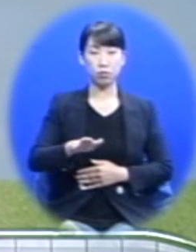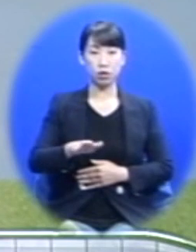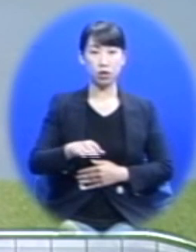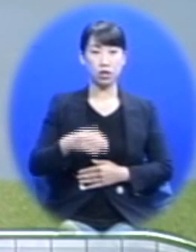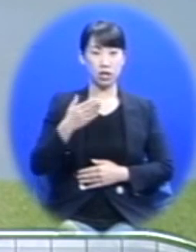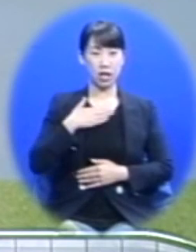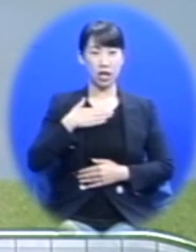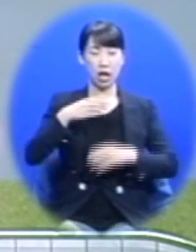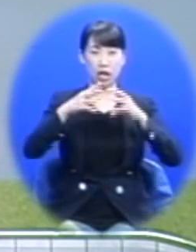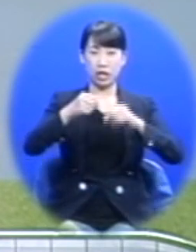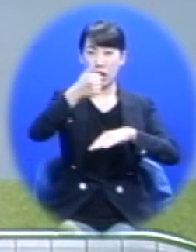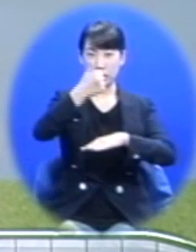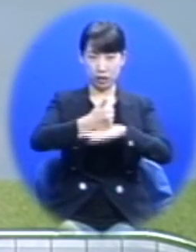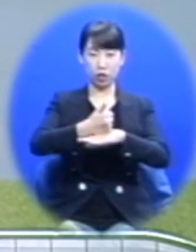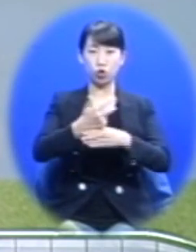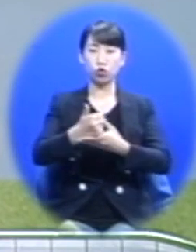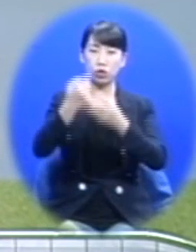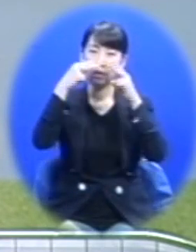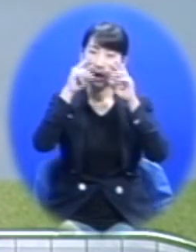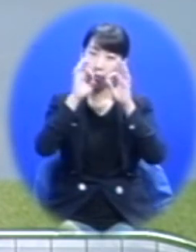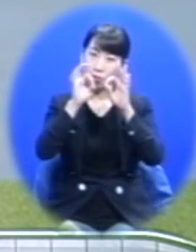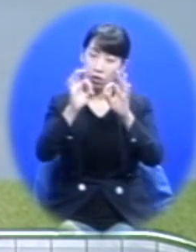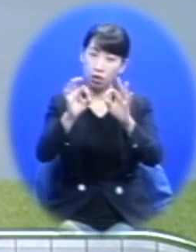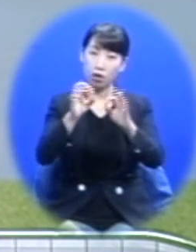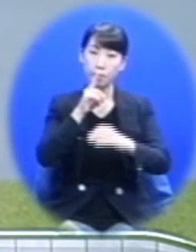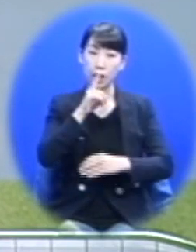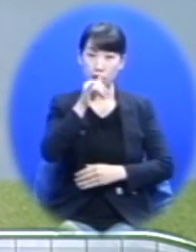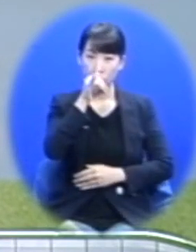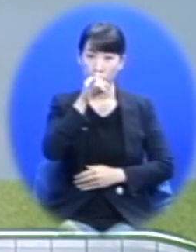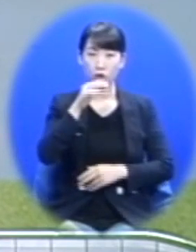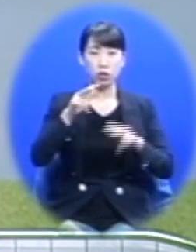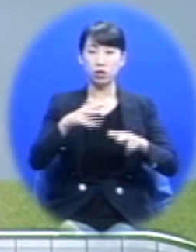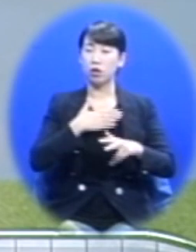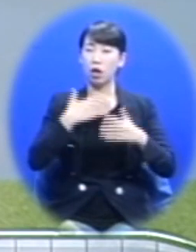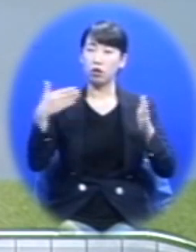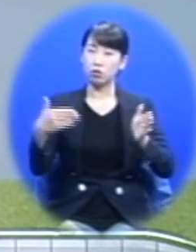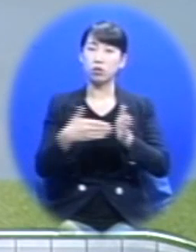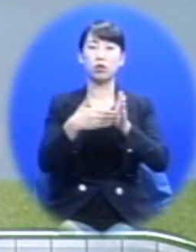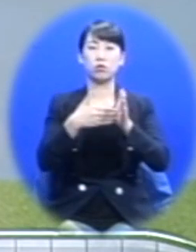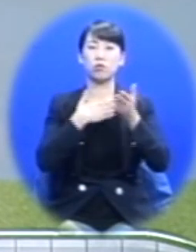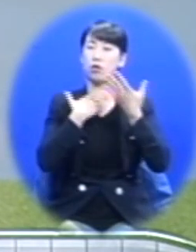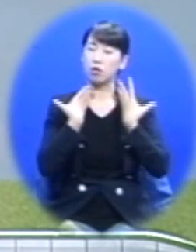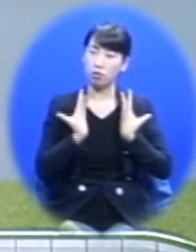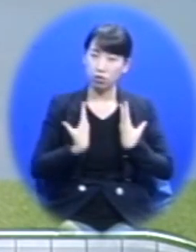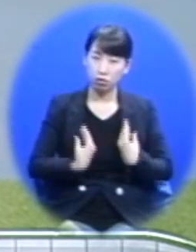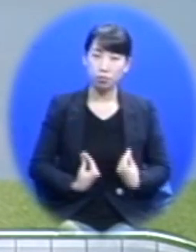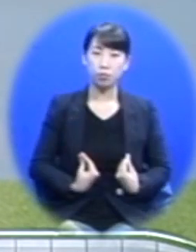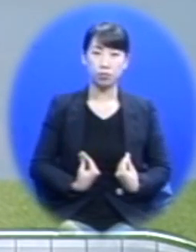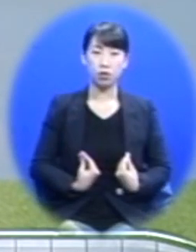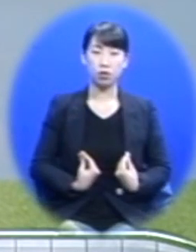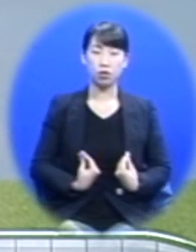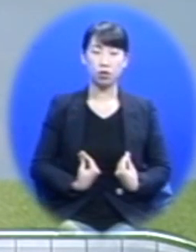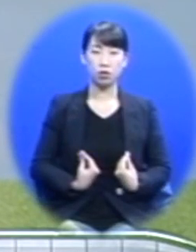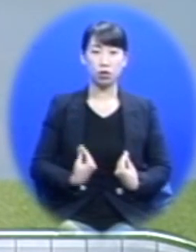내가 땅끝에서 내가 주님을 바라봅니다. 이제는 나는 절망이에요. 나는 끝이에요. 이보다